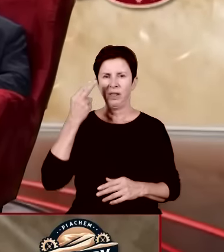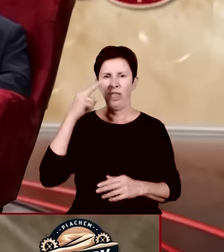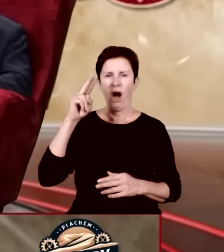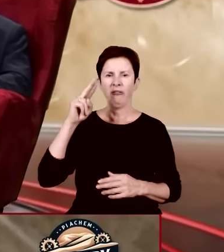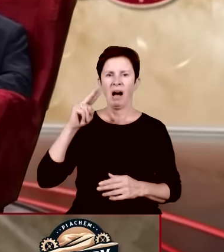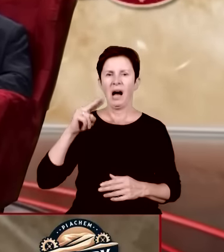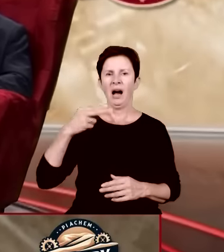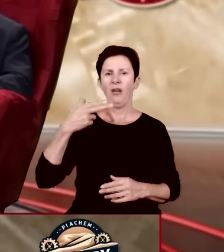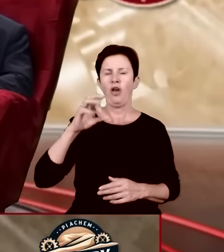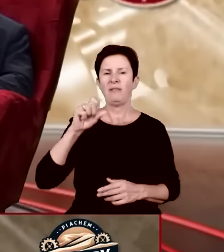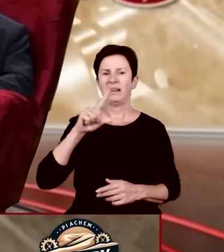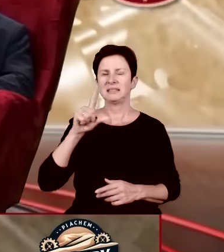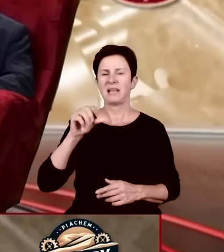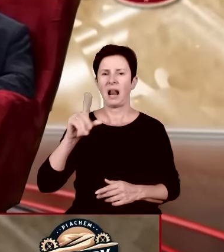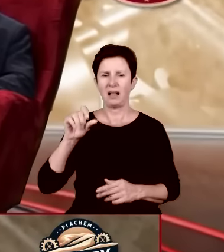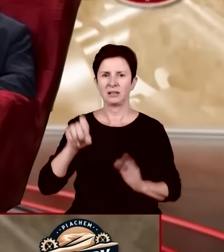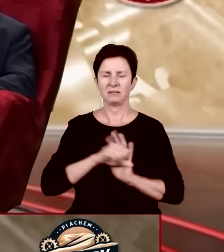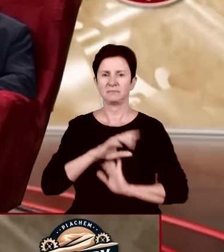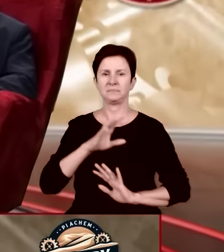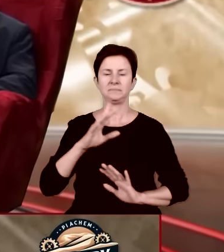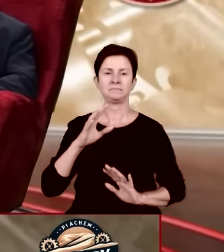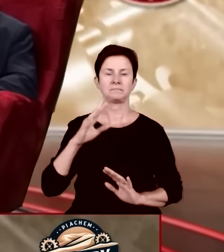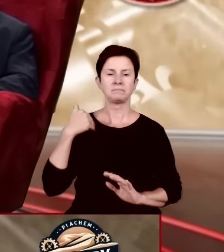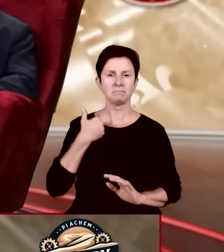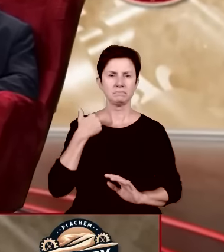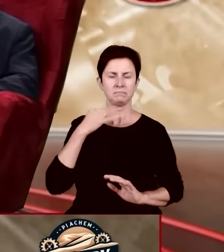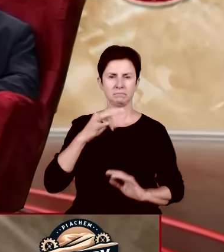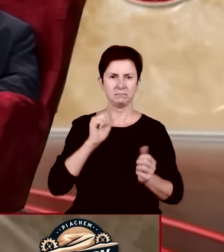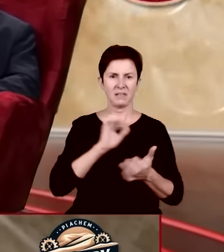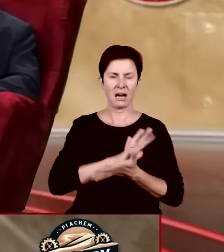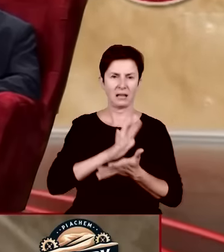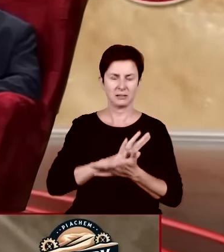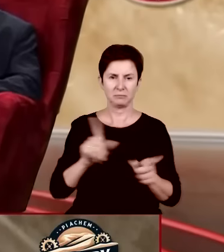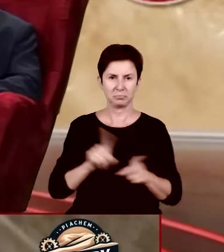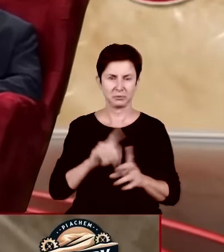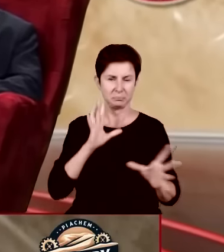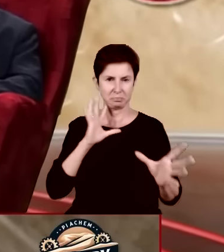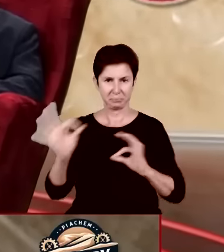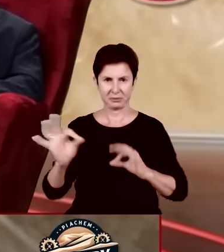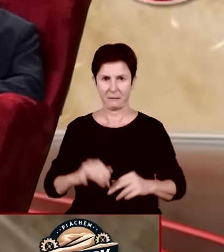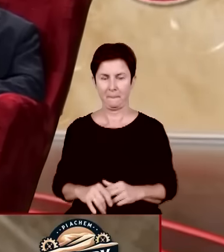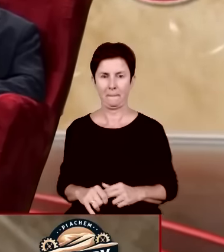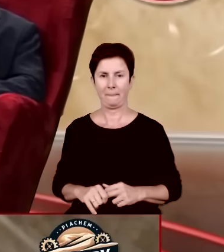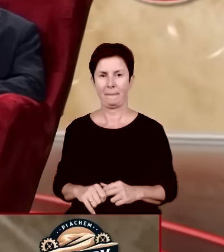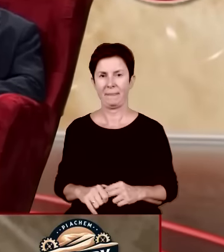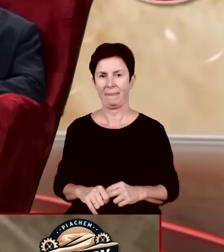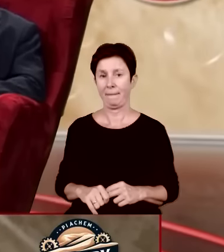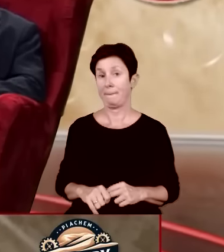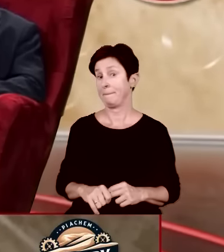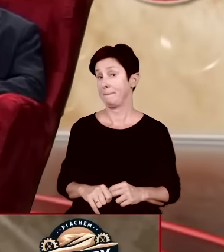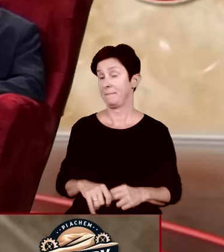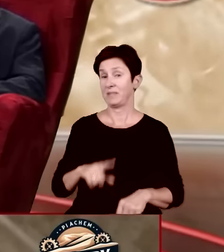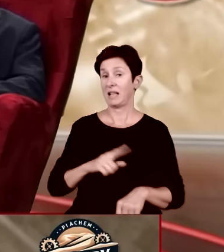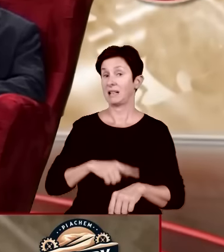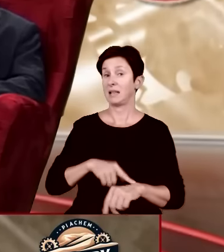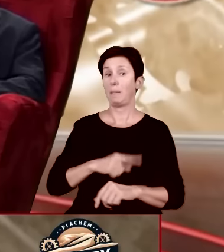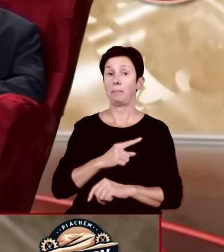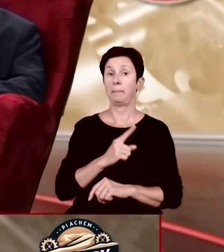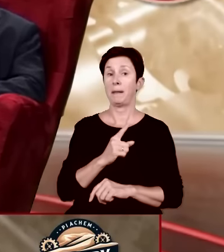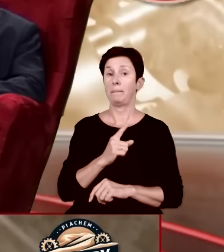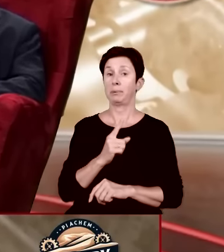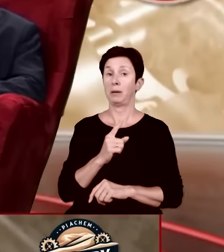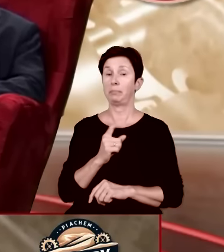Jazeera aż do Washington Post, naprawdę. Więc tutaj zegar cyka. Im dłużej